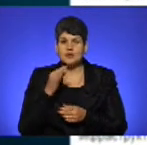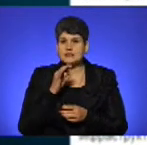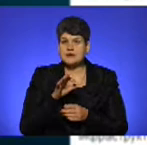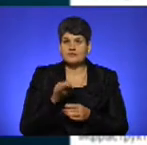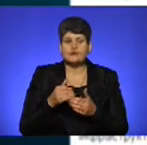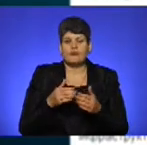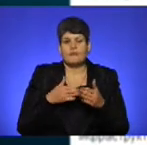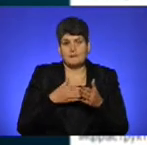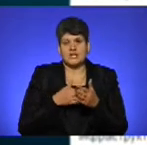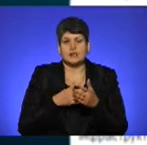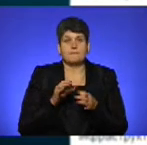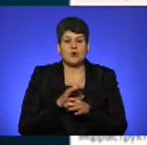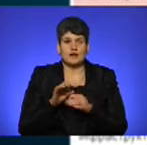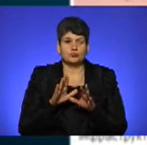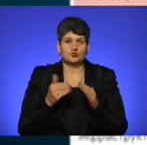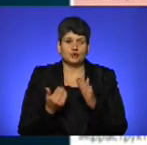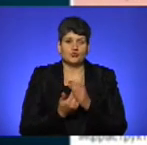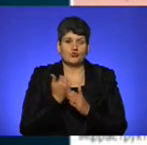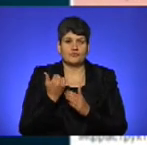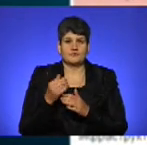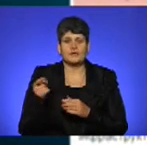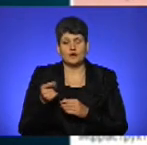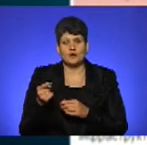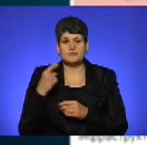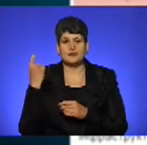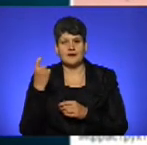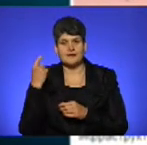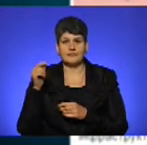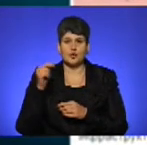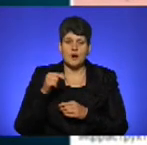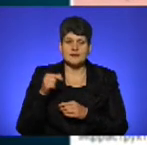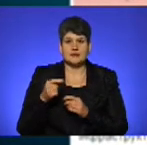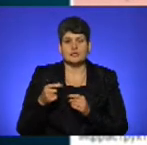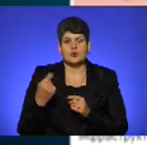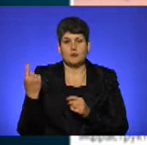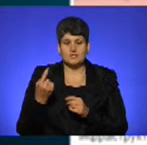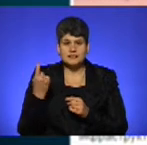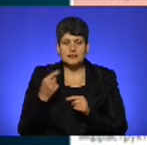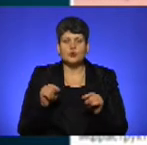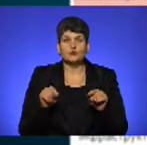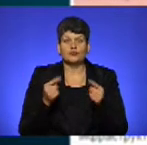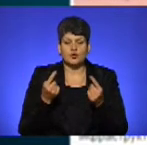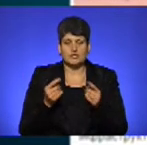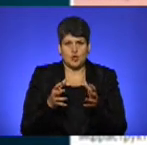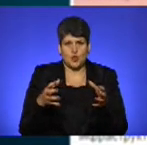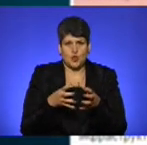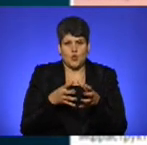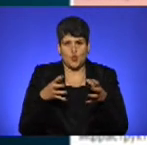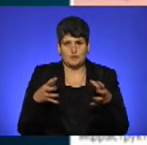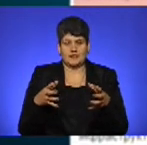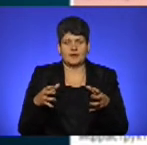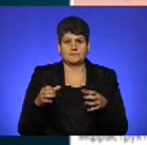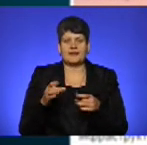будуть змодельовані нові варіанти районів у Харківській, Тернопільській, Донецькій та Луганській областях. І, власне, утворення, укруплення та ліквідація